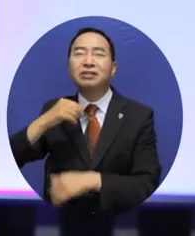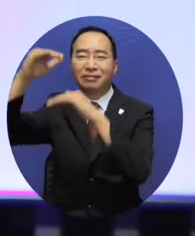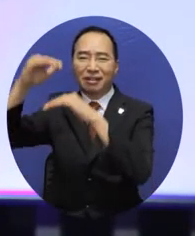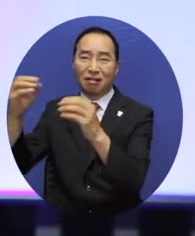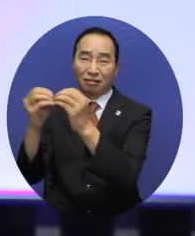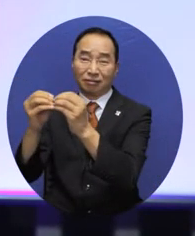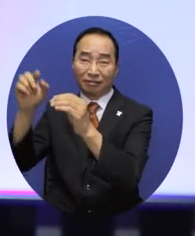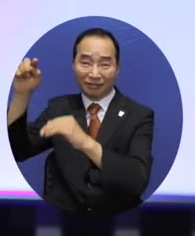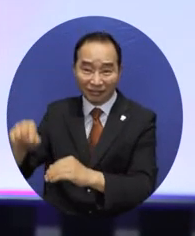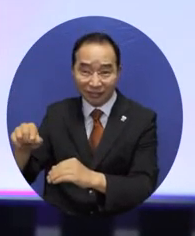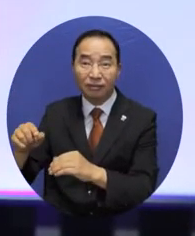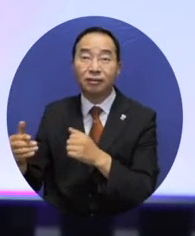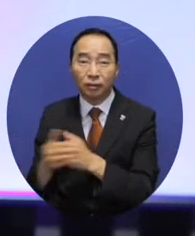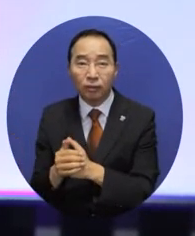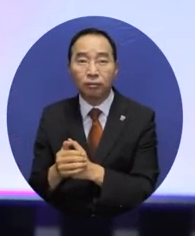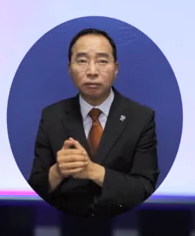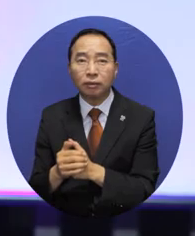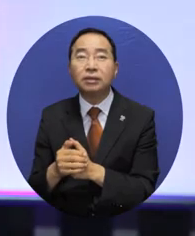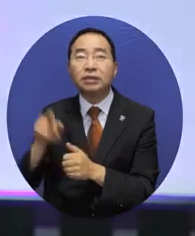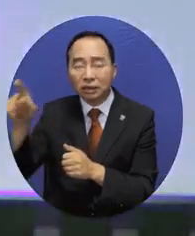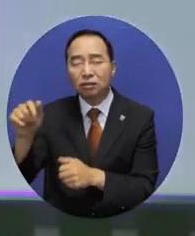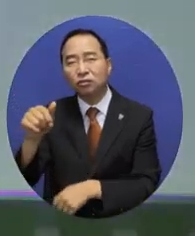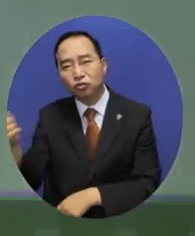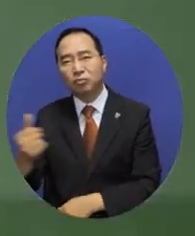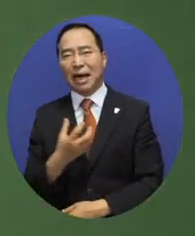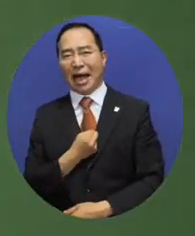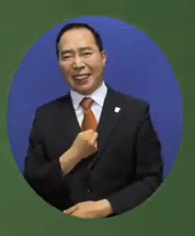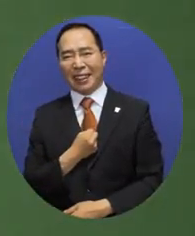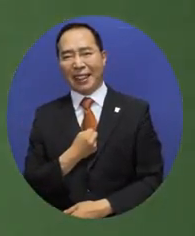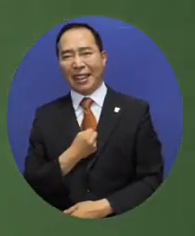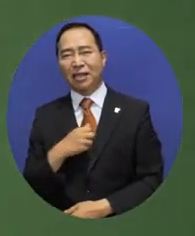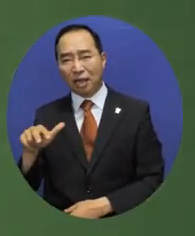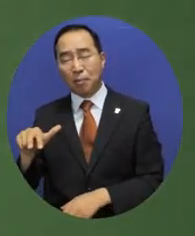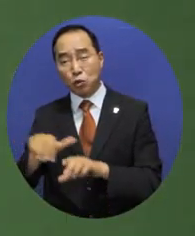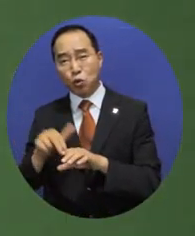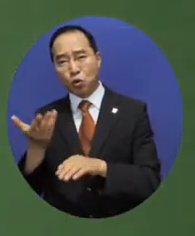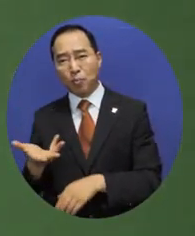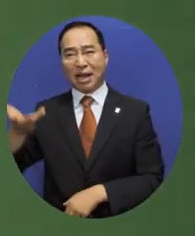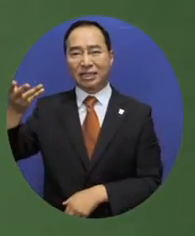삶을 영원한 삶으로 승화시키고 있습니다.